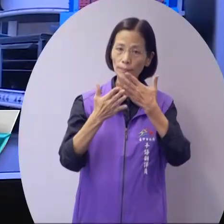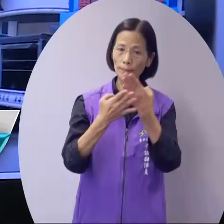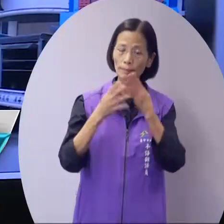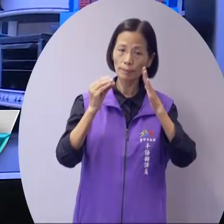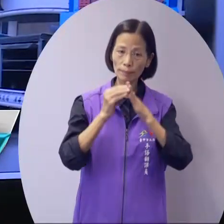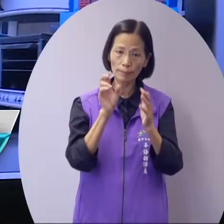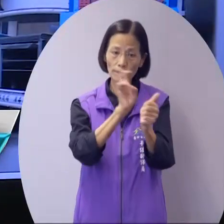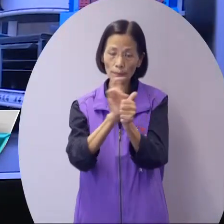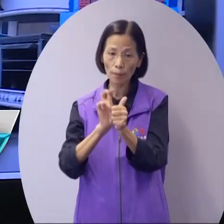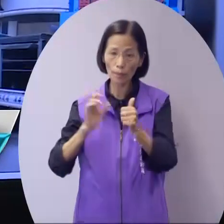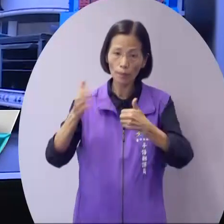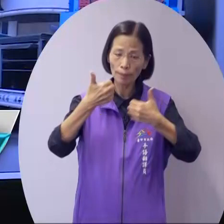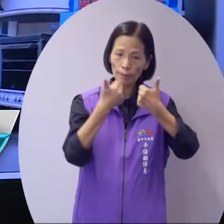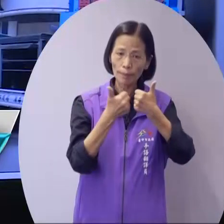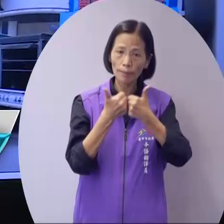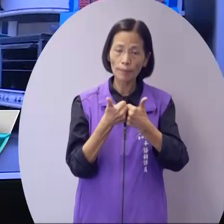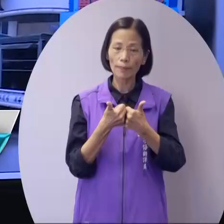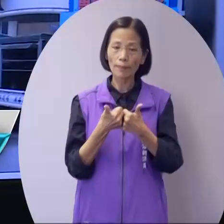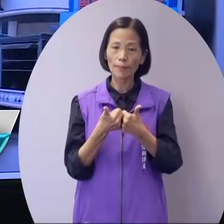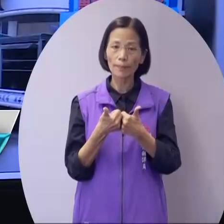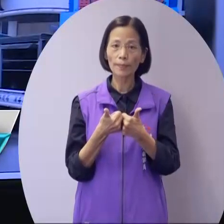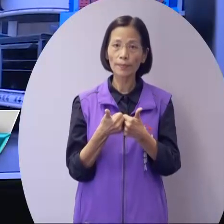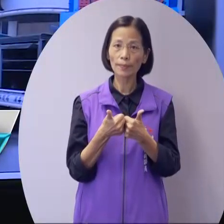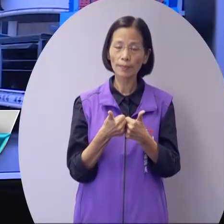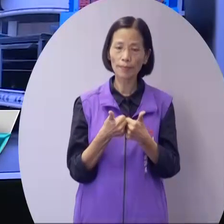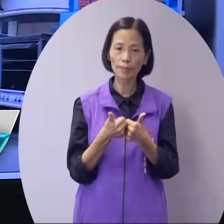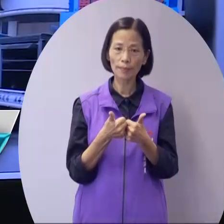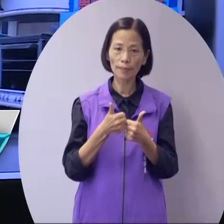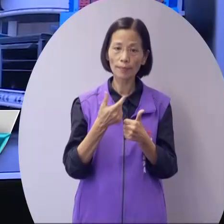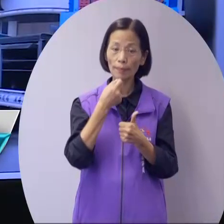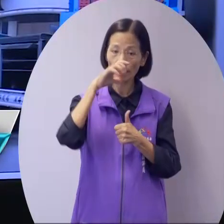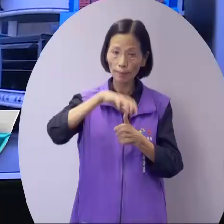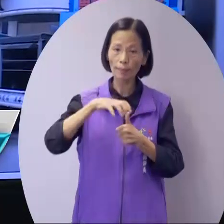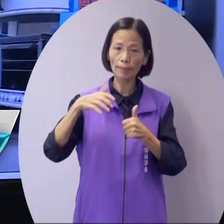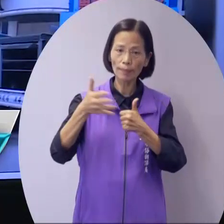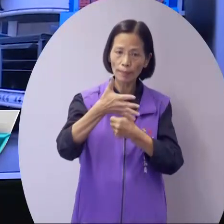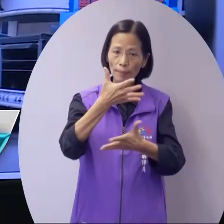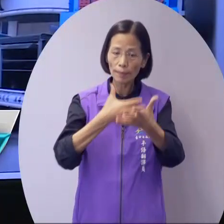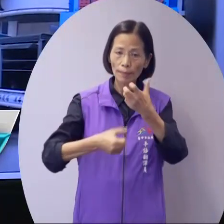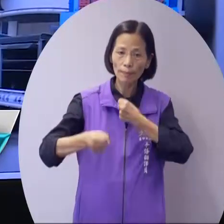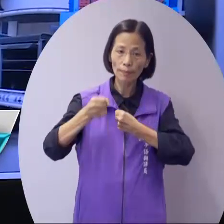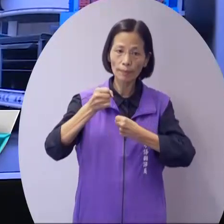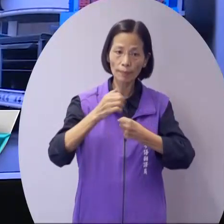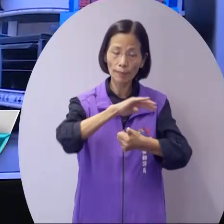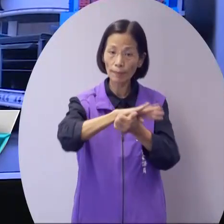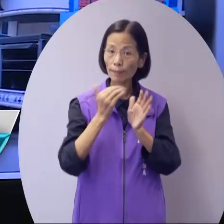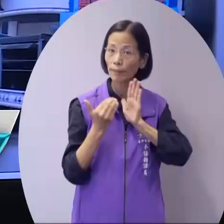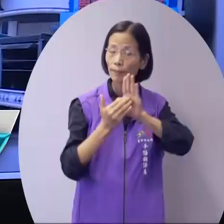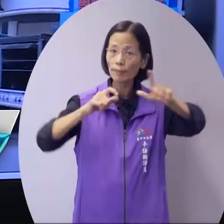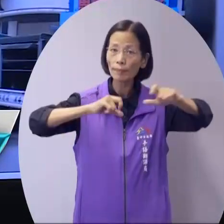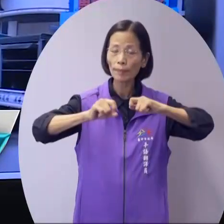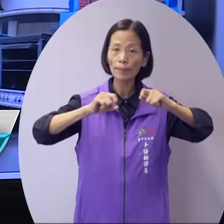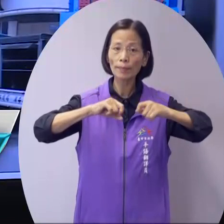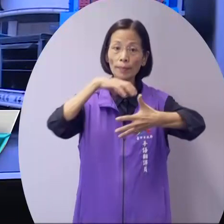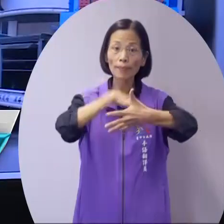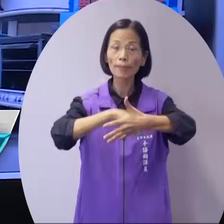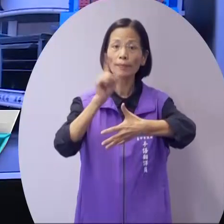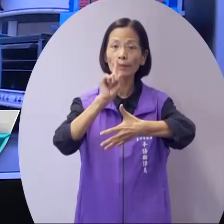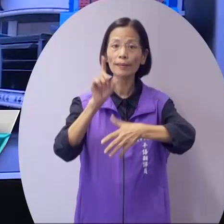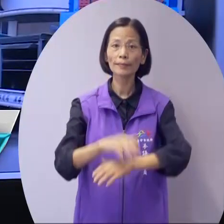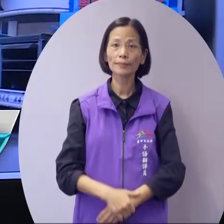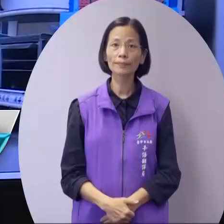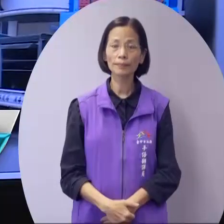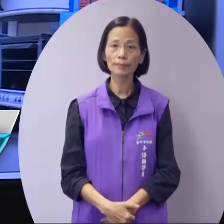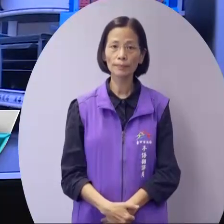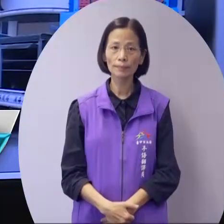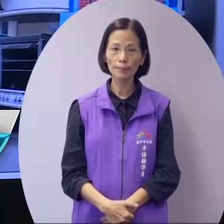导台中区渔会呢，加强他无期渔港的渔获指标中心的防疫作为，包括规